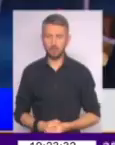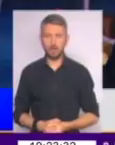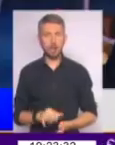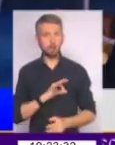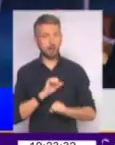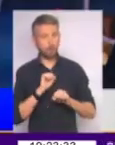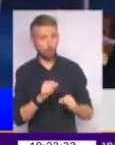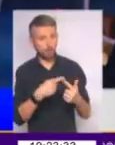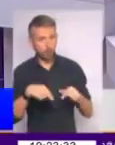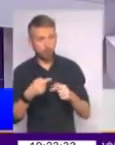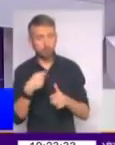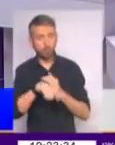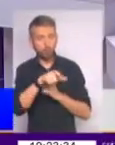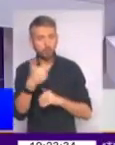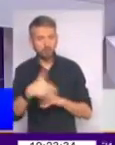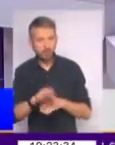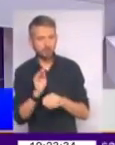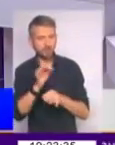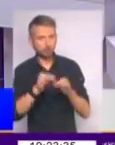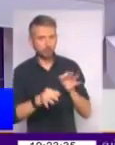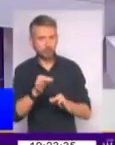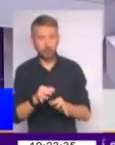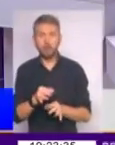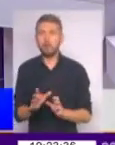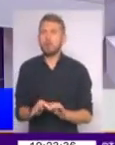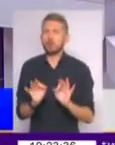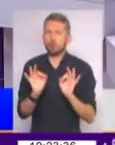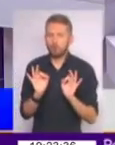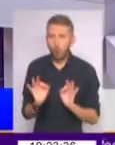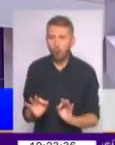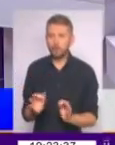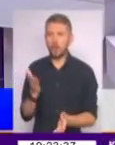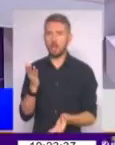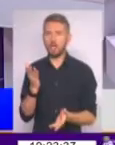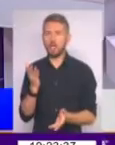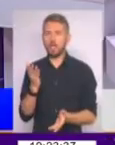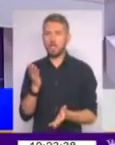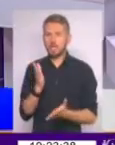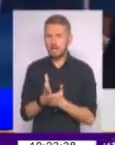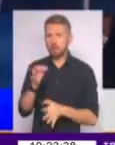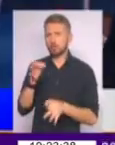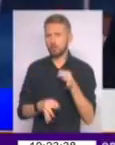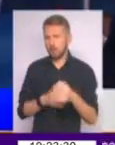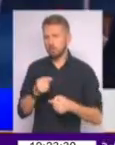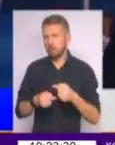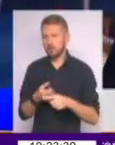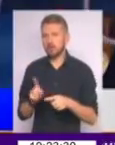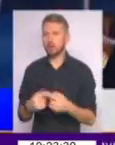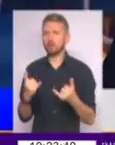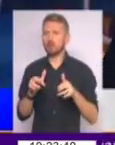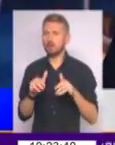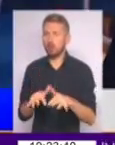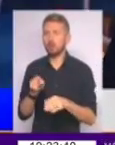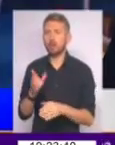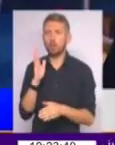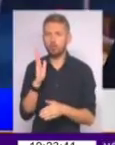органами, бо людьми він вже засуджений. Нет, безусловно, да. Есть судебный процесс, который сейчас проходит, и оно